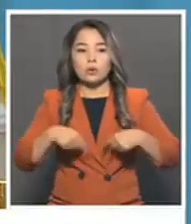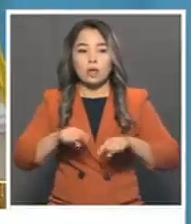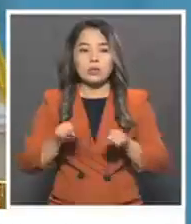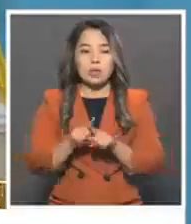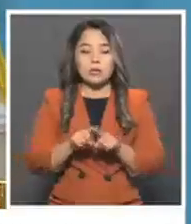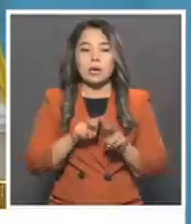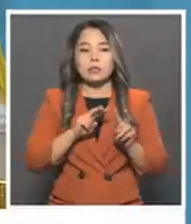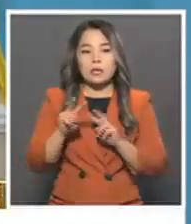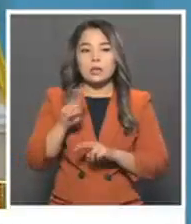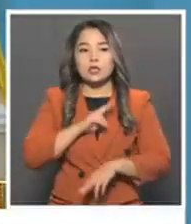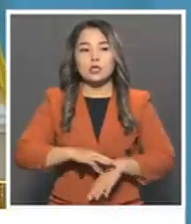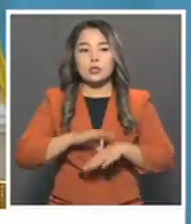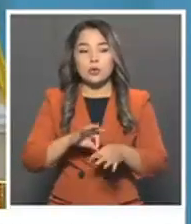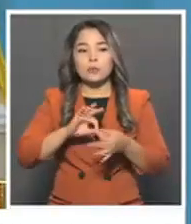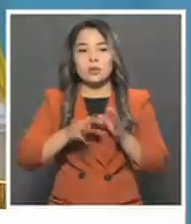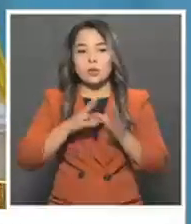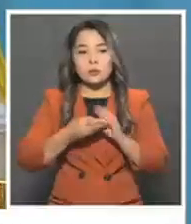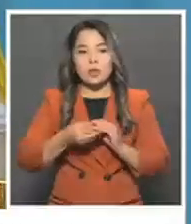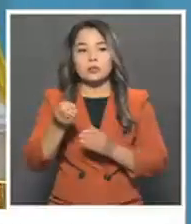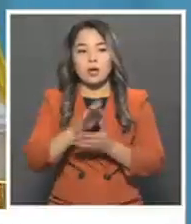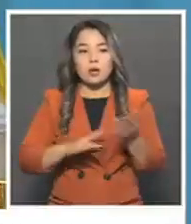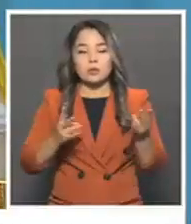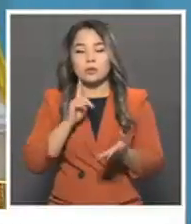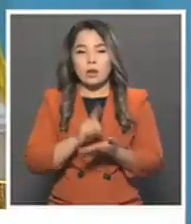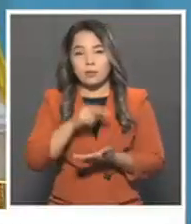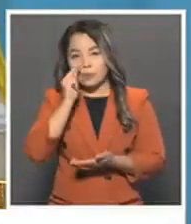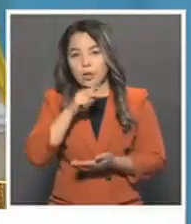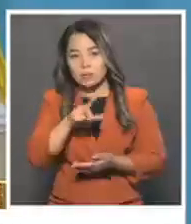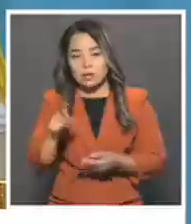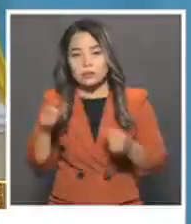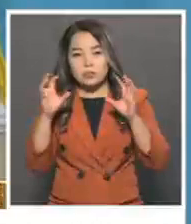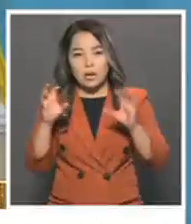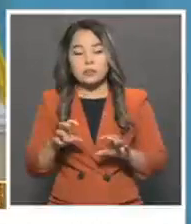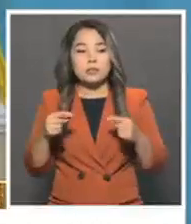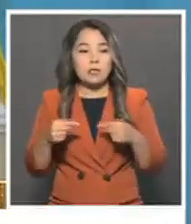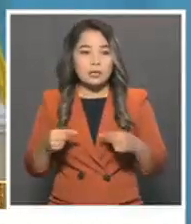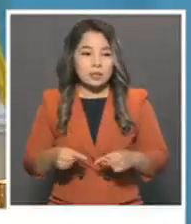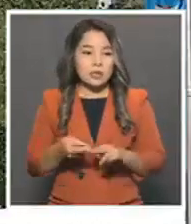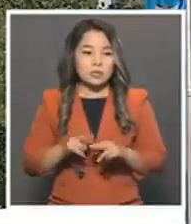тексеру жұмыстарын жалғастыруы тиіс. Кінәлілер заңға сәйкес жазаланатын болады.